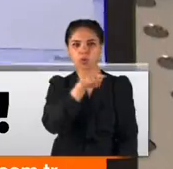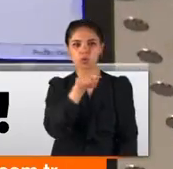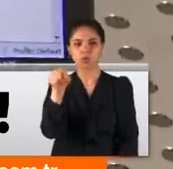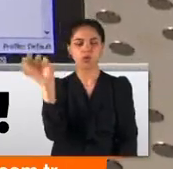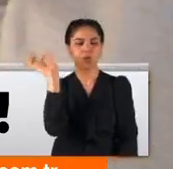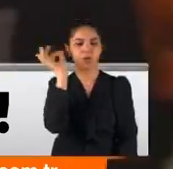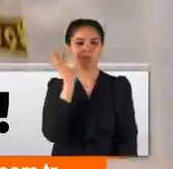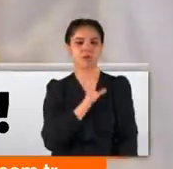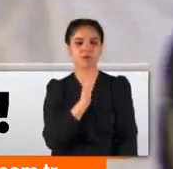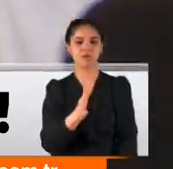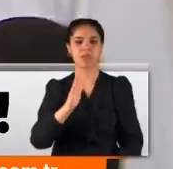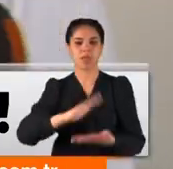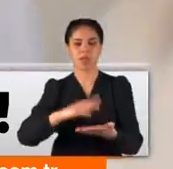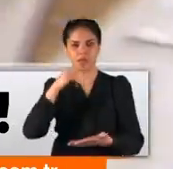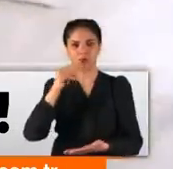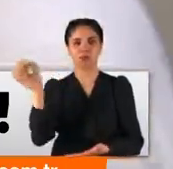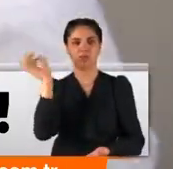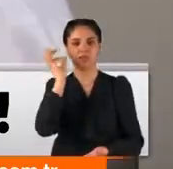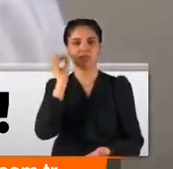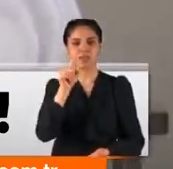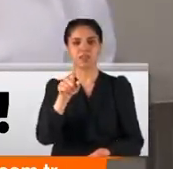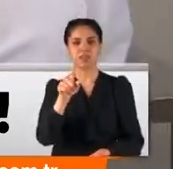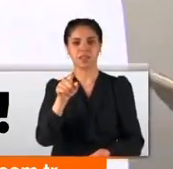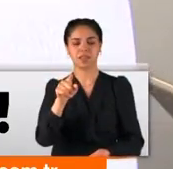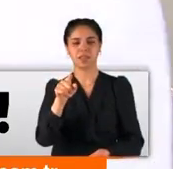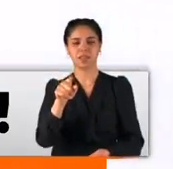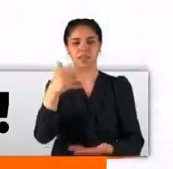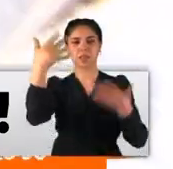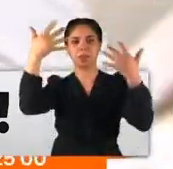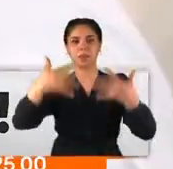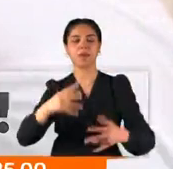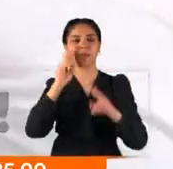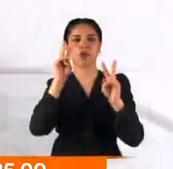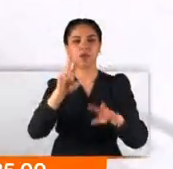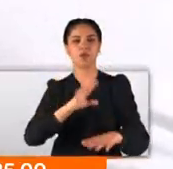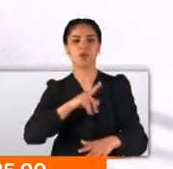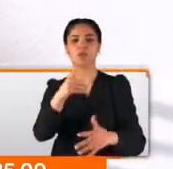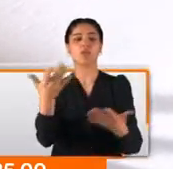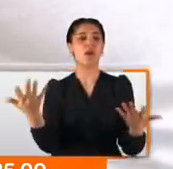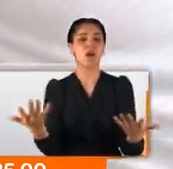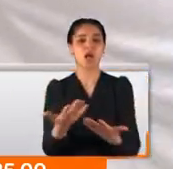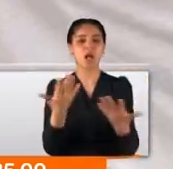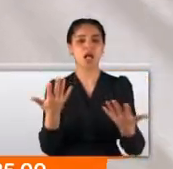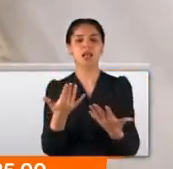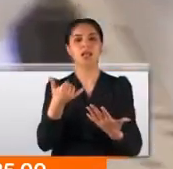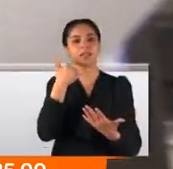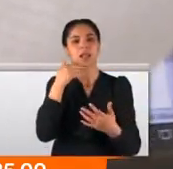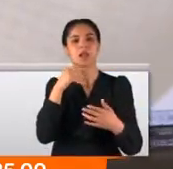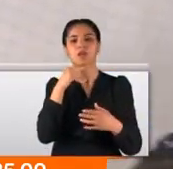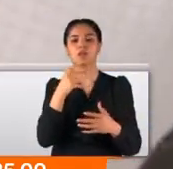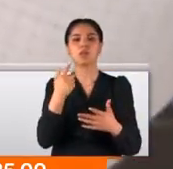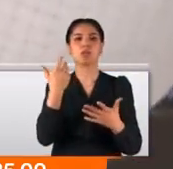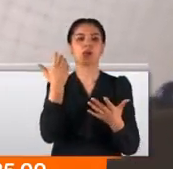Deneme, ses. Arkadaşlar konuştukça dinleniyor çünkü bu sefer ekrana yazılar geldi. Buradaki ekran hangi kodlama sistemiyle,